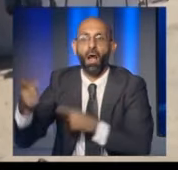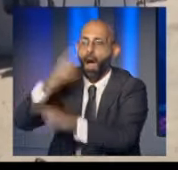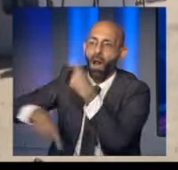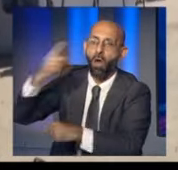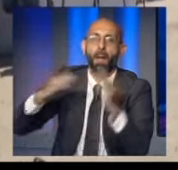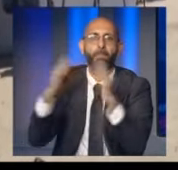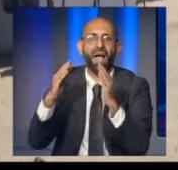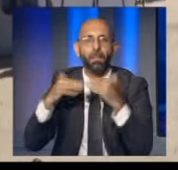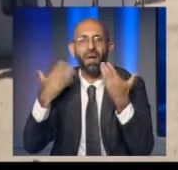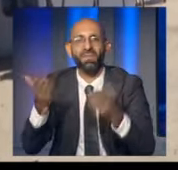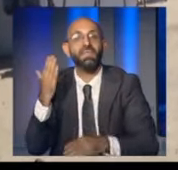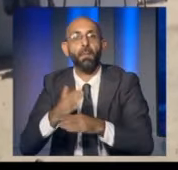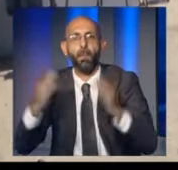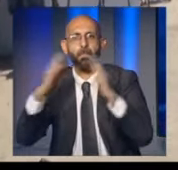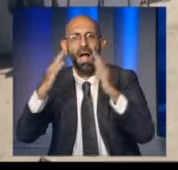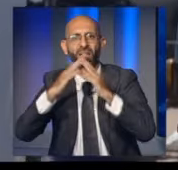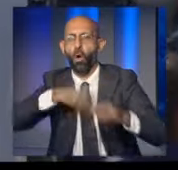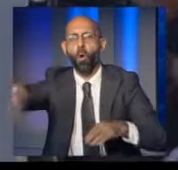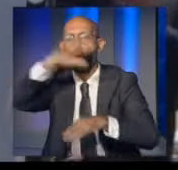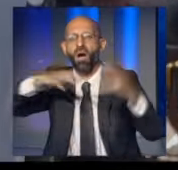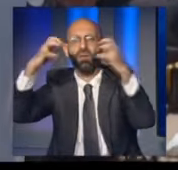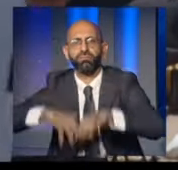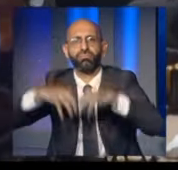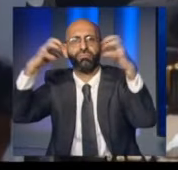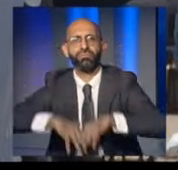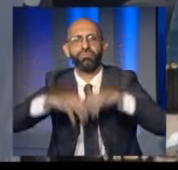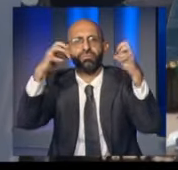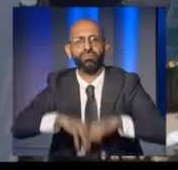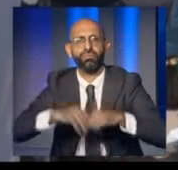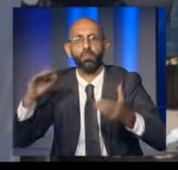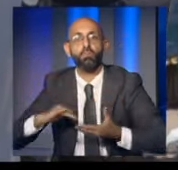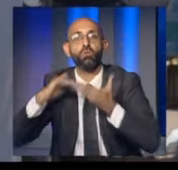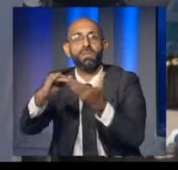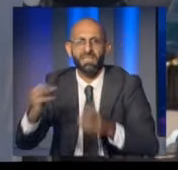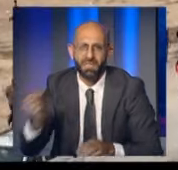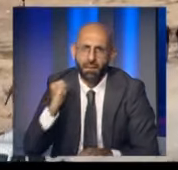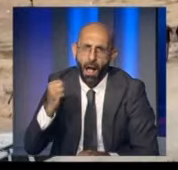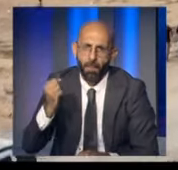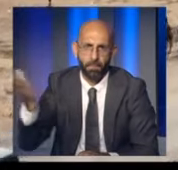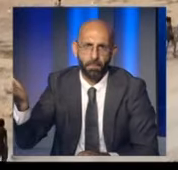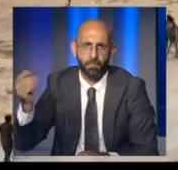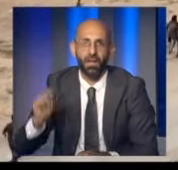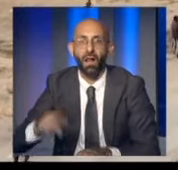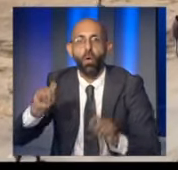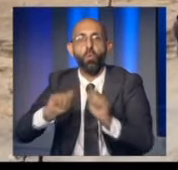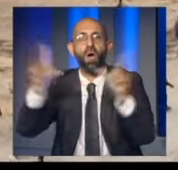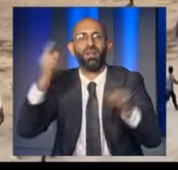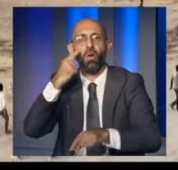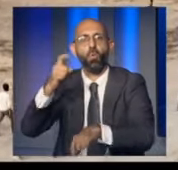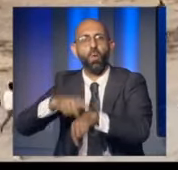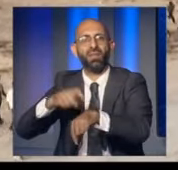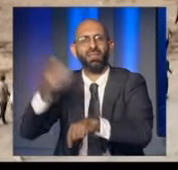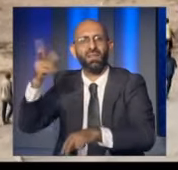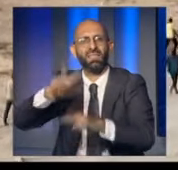النزوح، وليس لديهم خيارات أخرى إلى العودة للمنازل المهدمة، والمساعدات تصل بشكل هزيل، مشددا على أنه